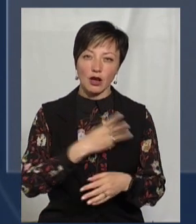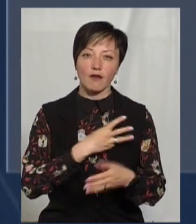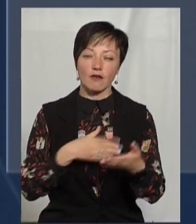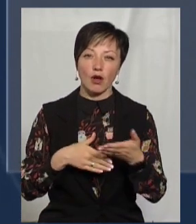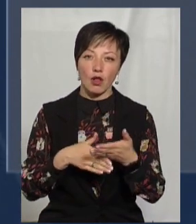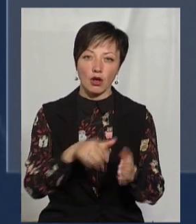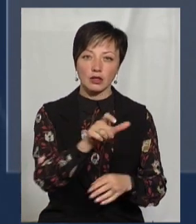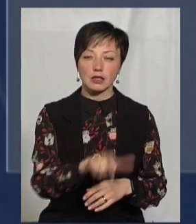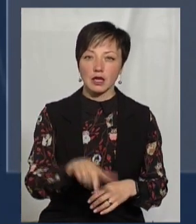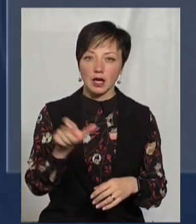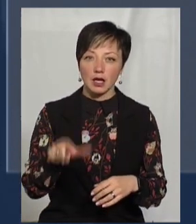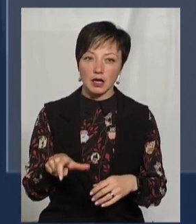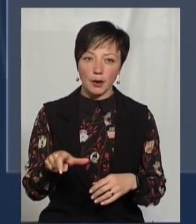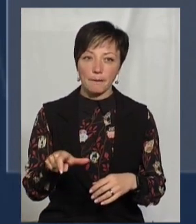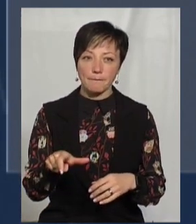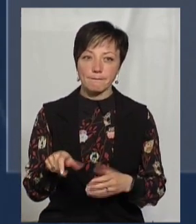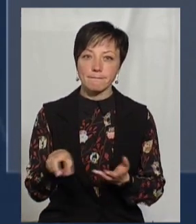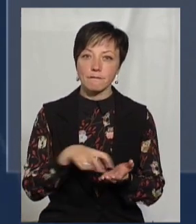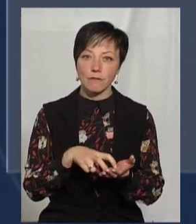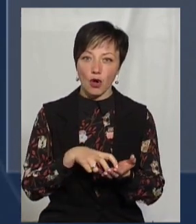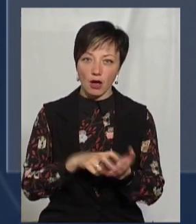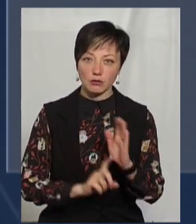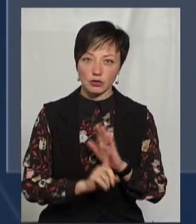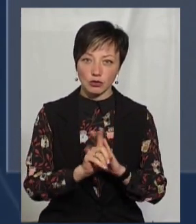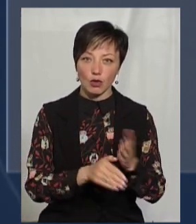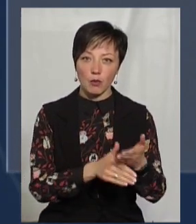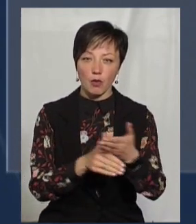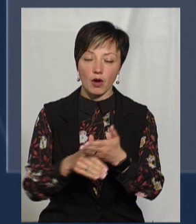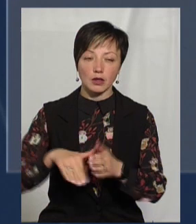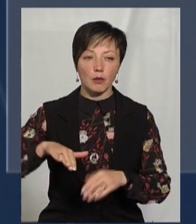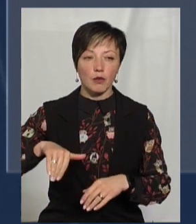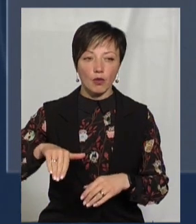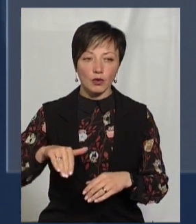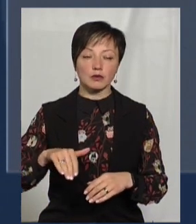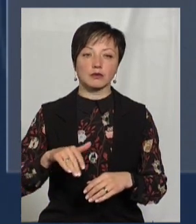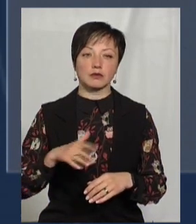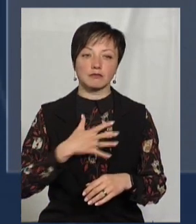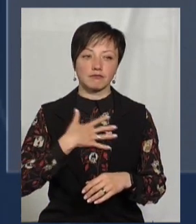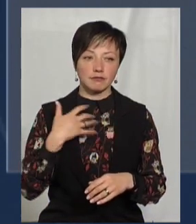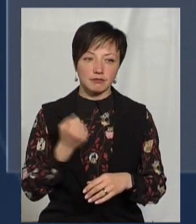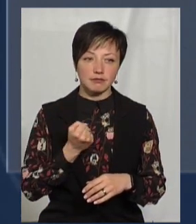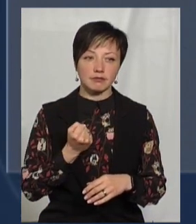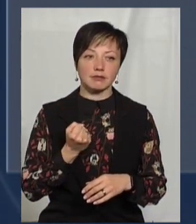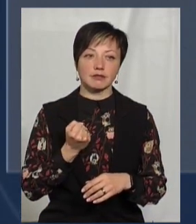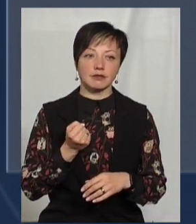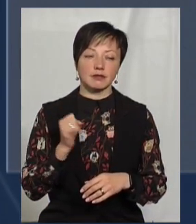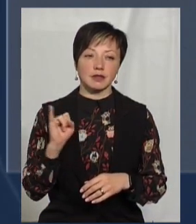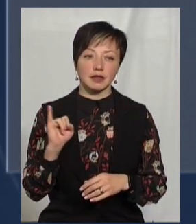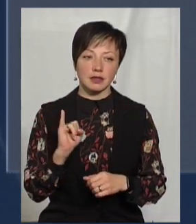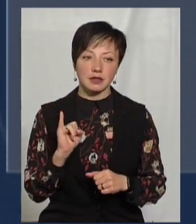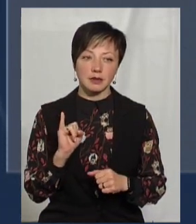волонтери боялися спочатку допомагати, але потім зібрали усі свої сили